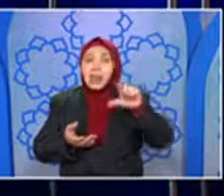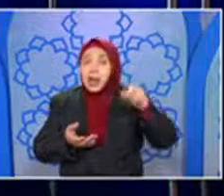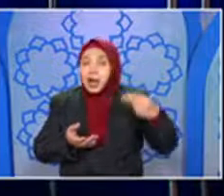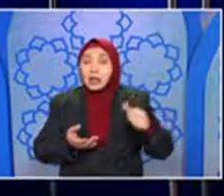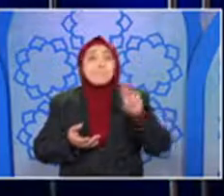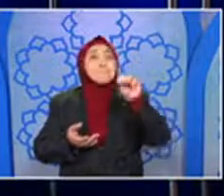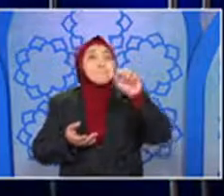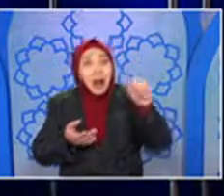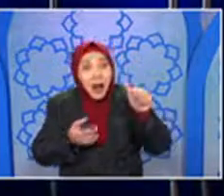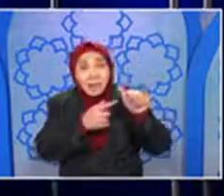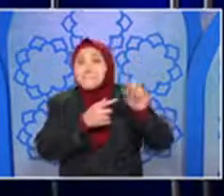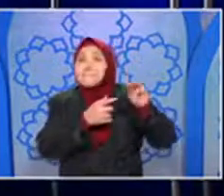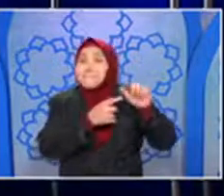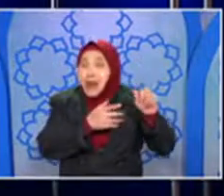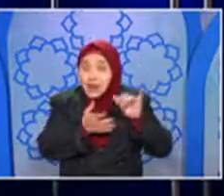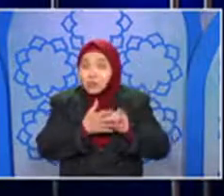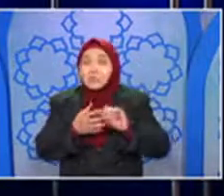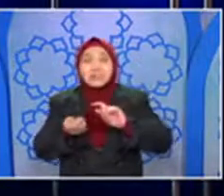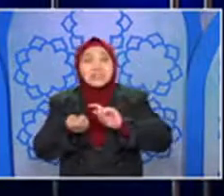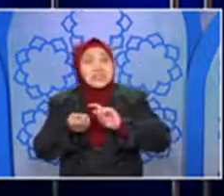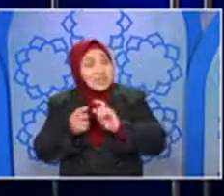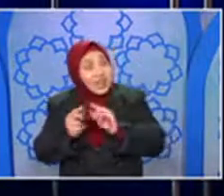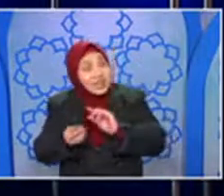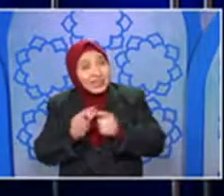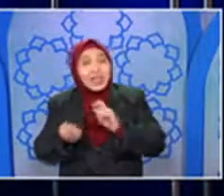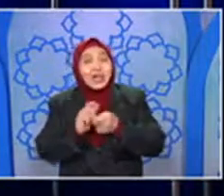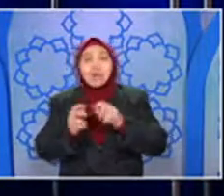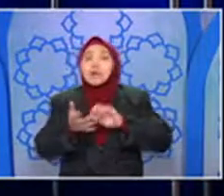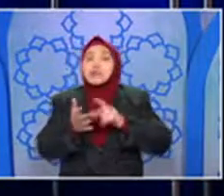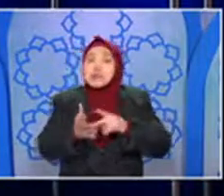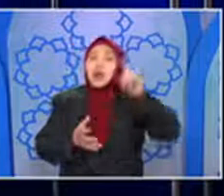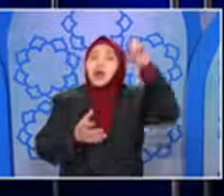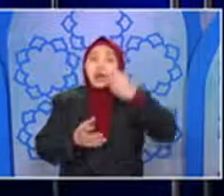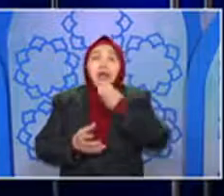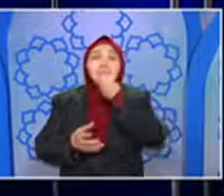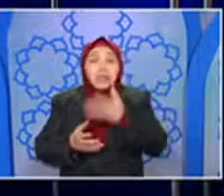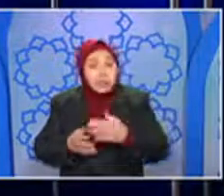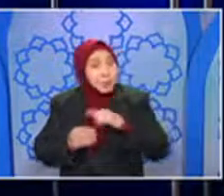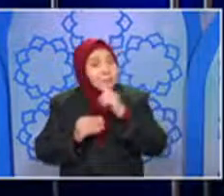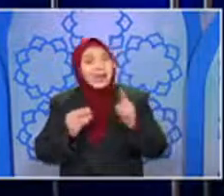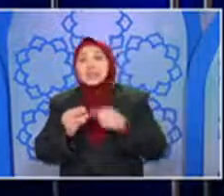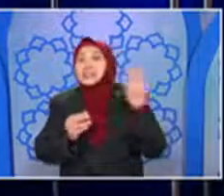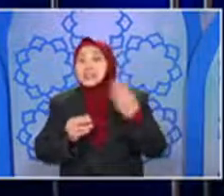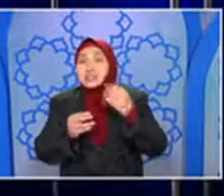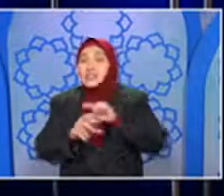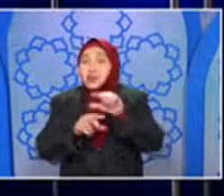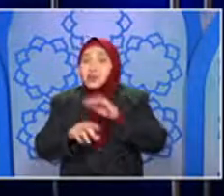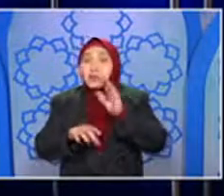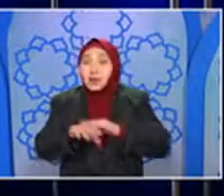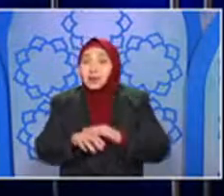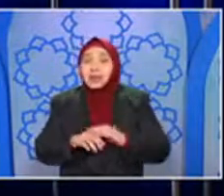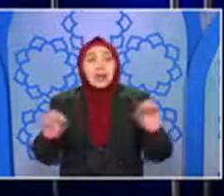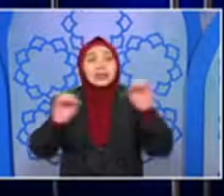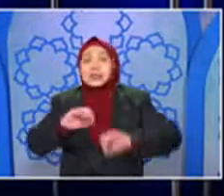Ma itu dia ganti kepada ma mausul, alladhi. Maksudnya Allah nak beritahu, biasanya ma ini digunakan kepada yang tak ada